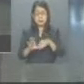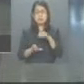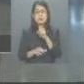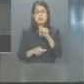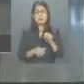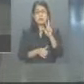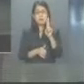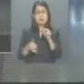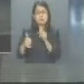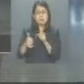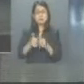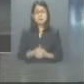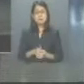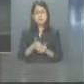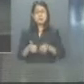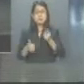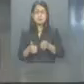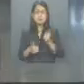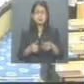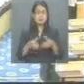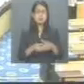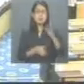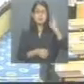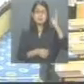นั้นยังคงเป็นสสพรรคประชาธิปัตย์ครับ